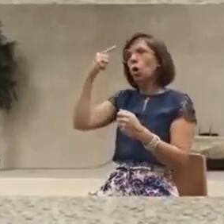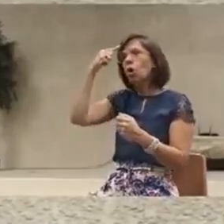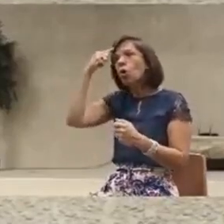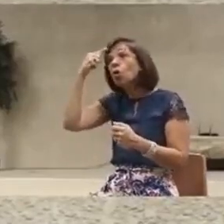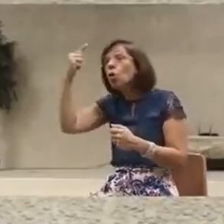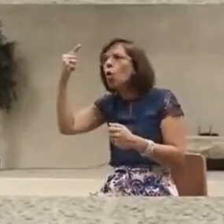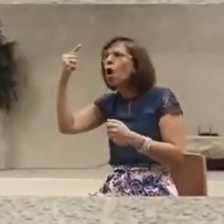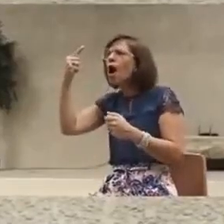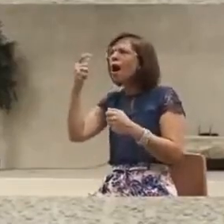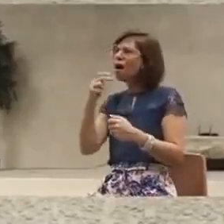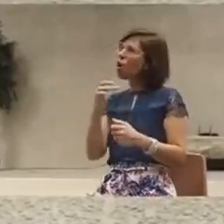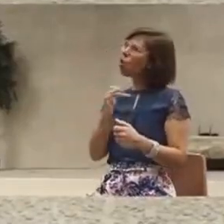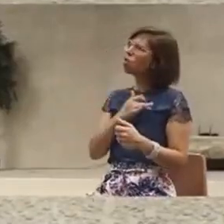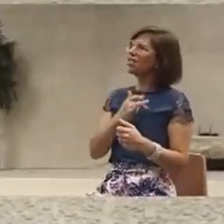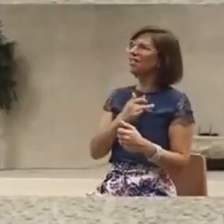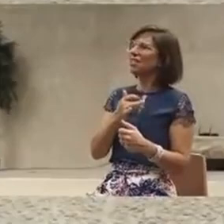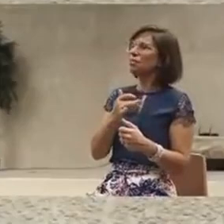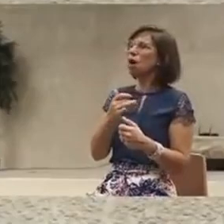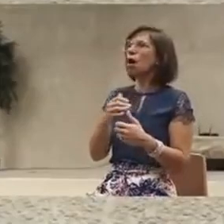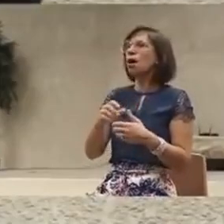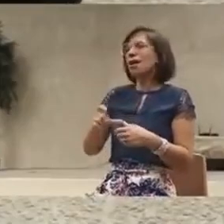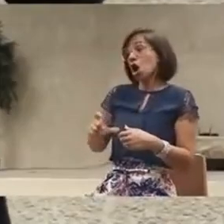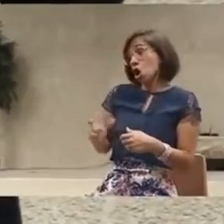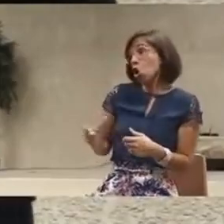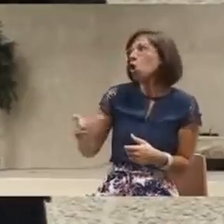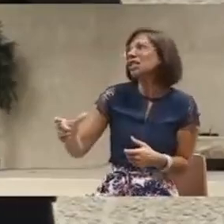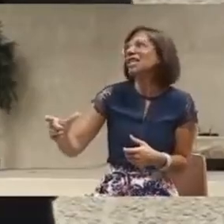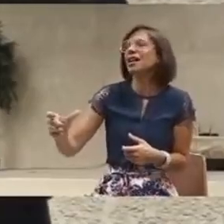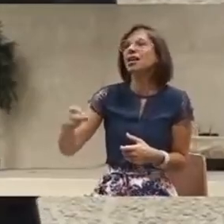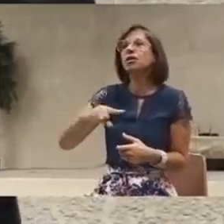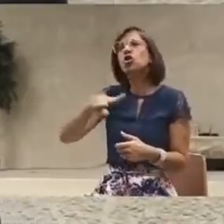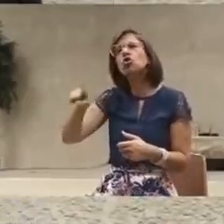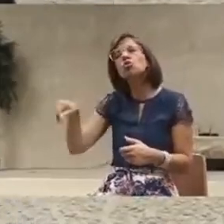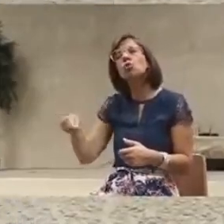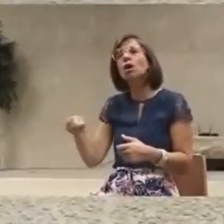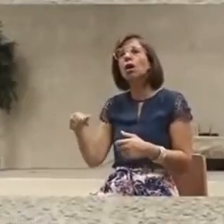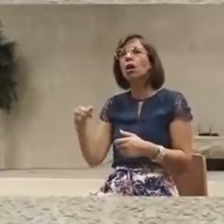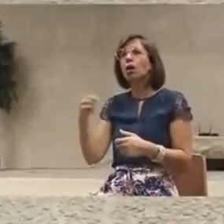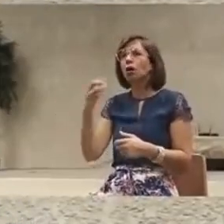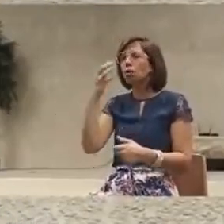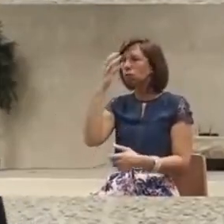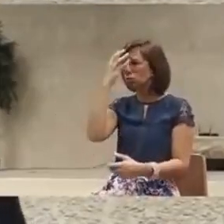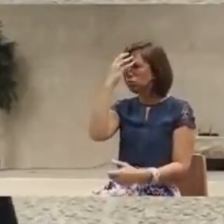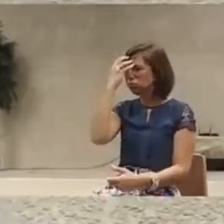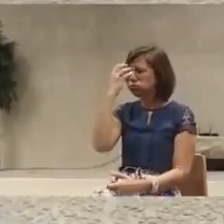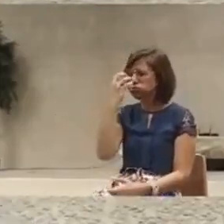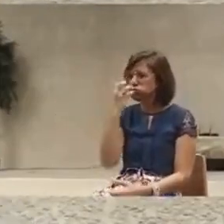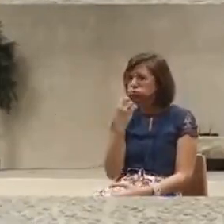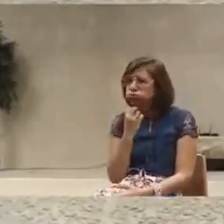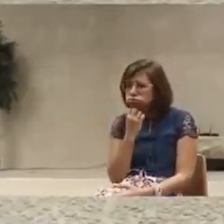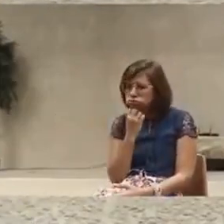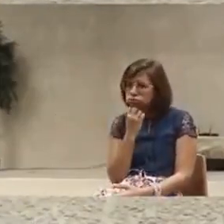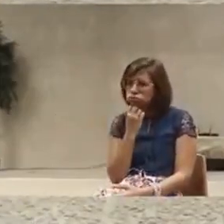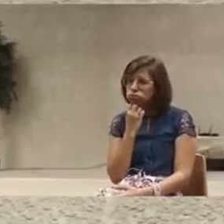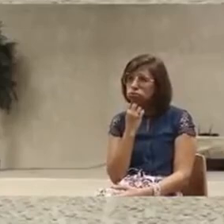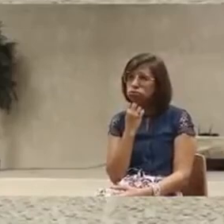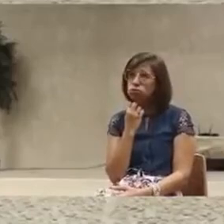Dans une université aux États-Unis, il paraît qu'ils ont fait une étude et ils ont fait marcher les gens sur des